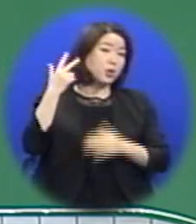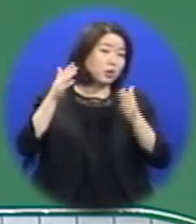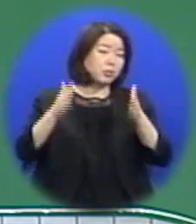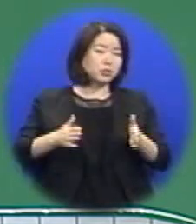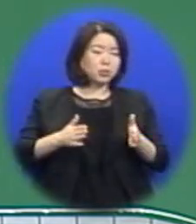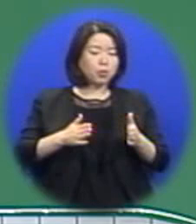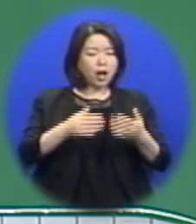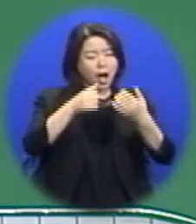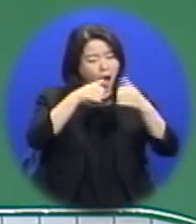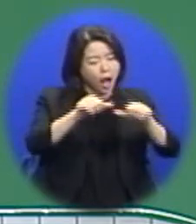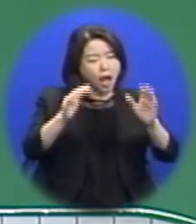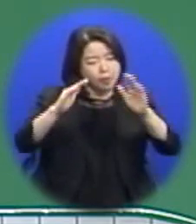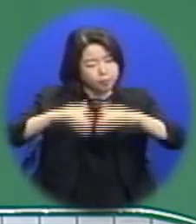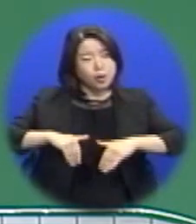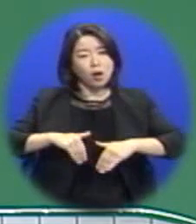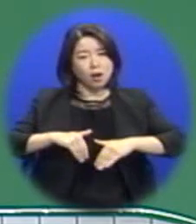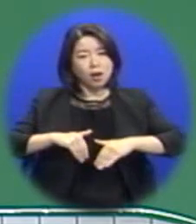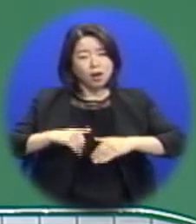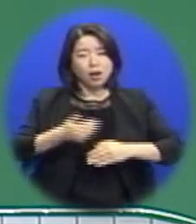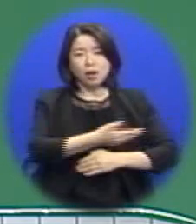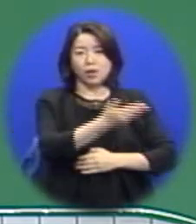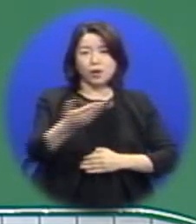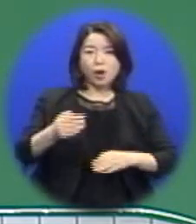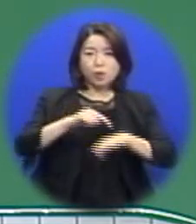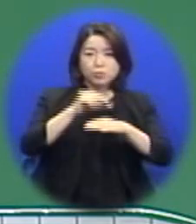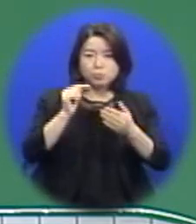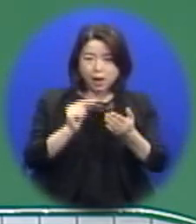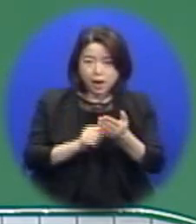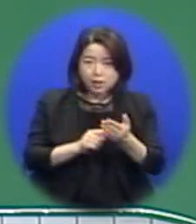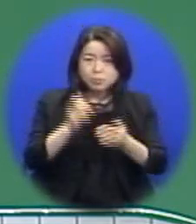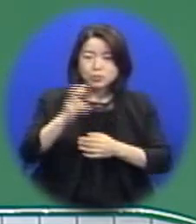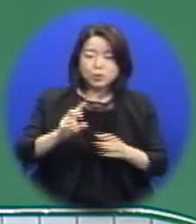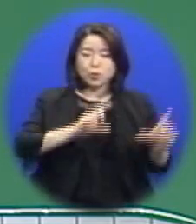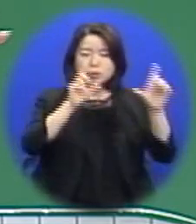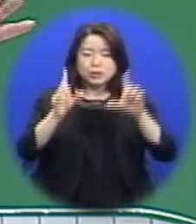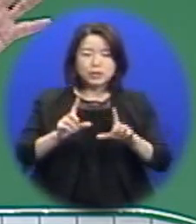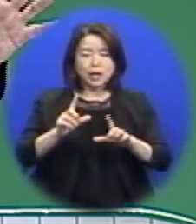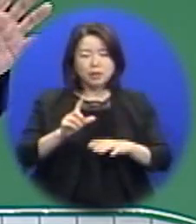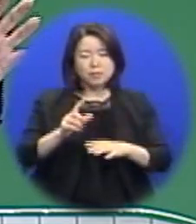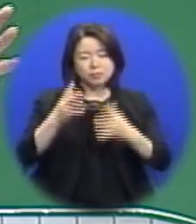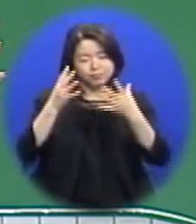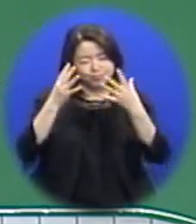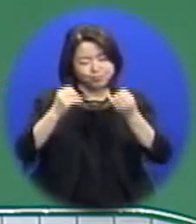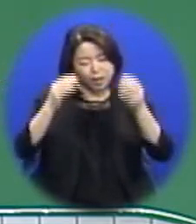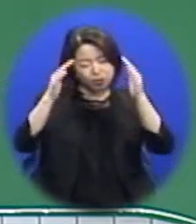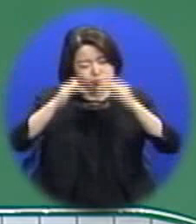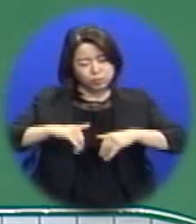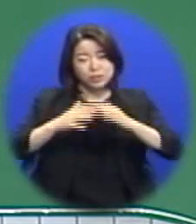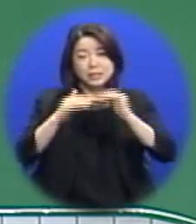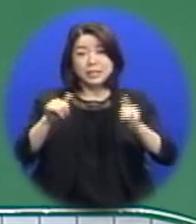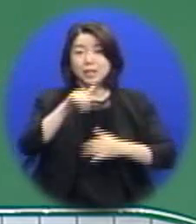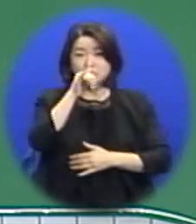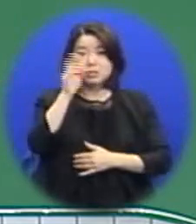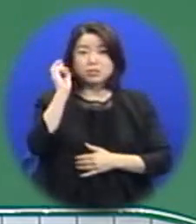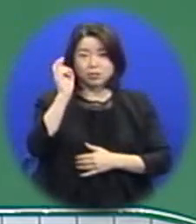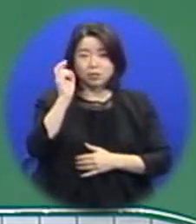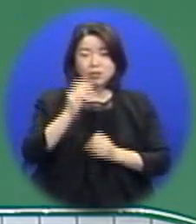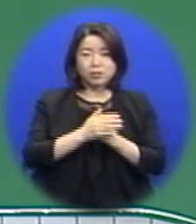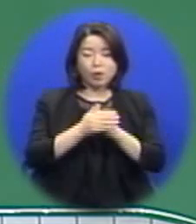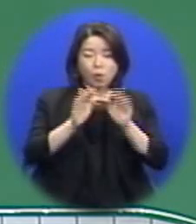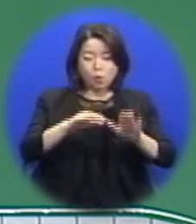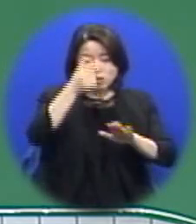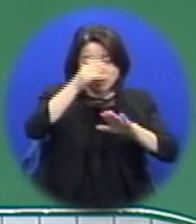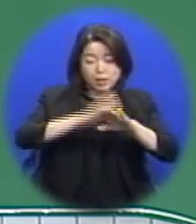깨지고 무너지고 여러분의 마음과 삶이 철저하게 무너진 이들이 있으실 겁니다. 오늘